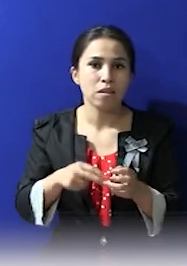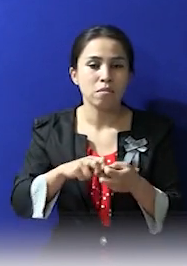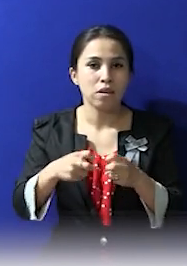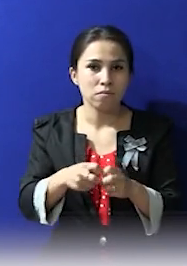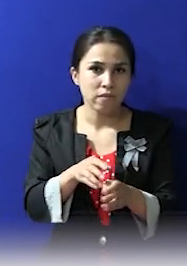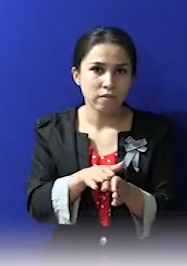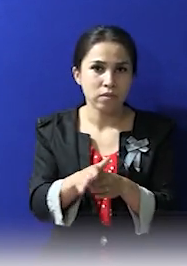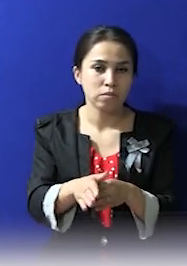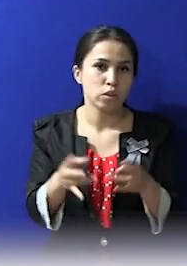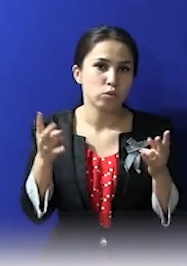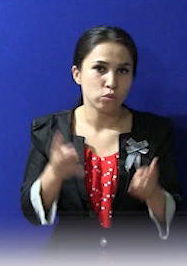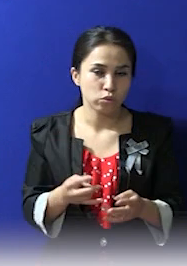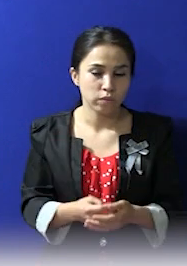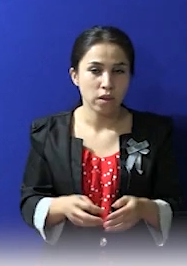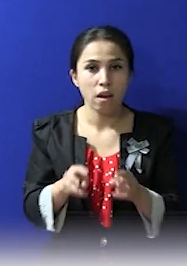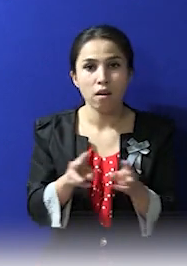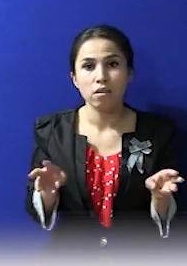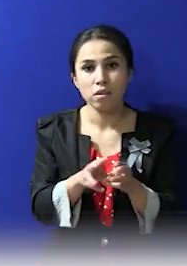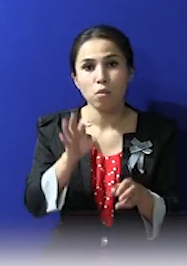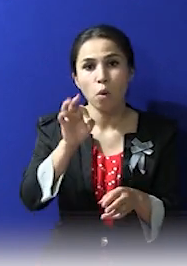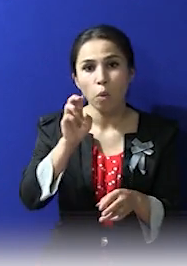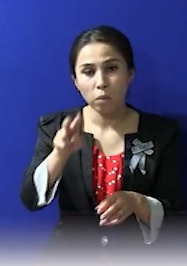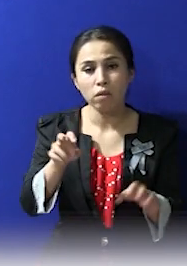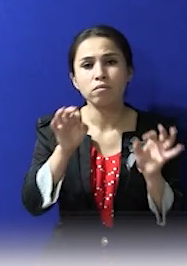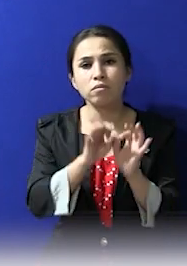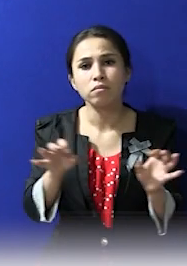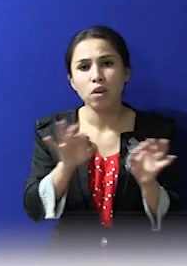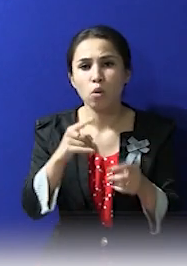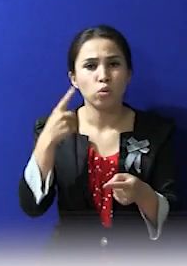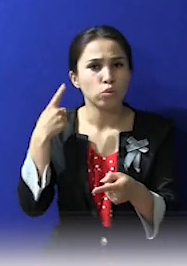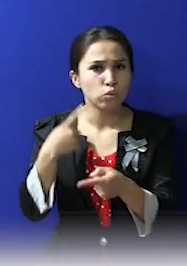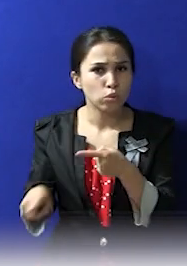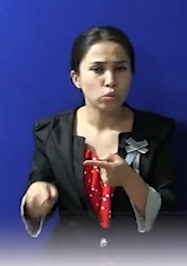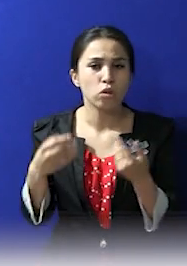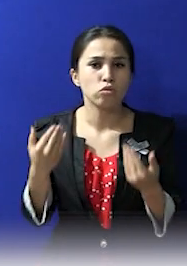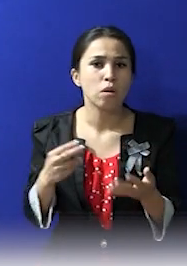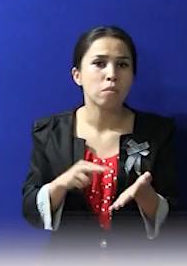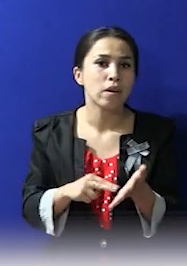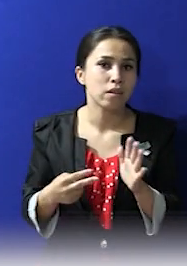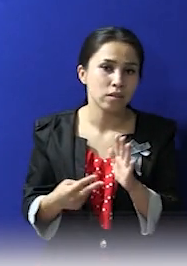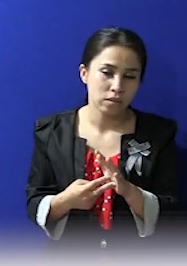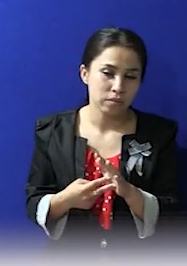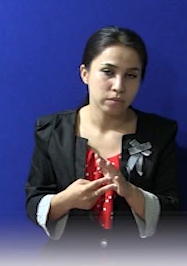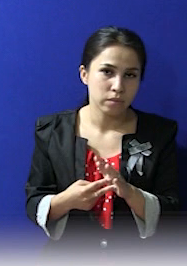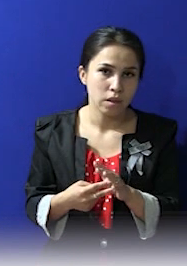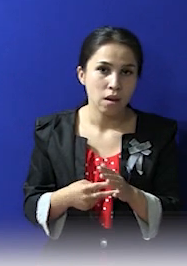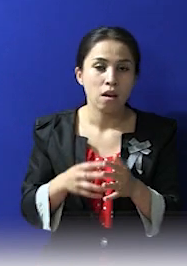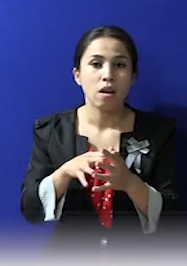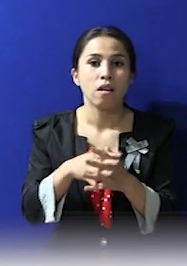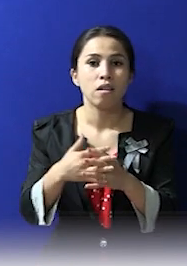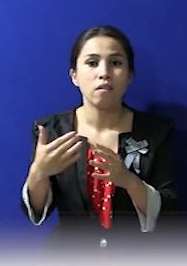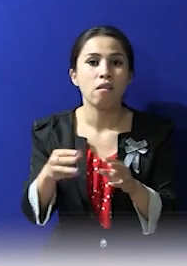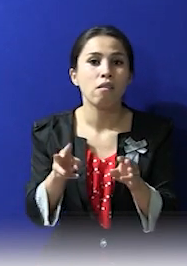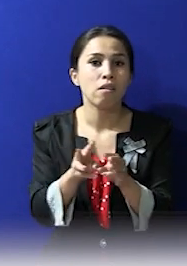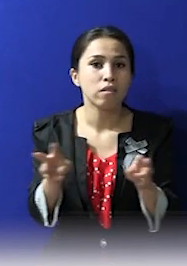убирать контейнеры 2 раза в день. В одном Таразе 8 таких предприятий, обслуживающих более 150 тысяч абонентов, а всего